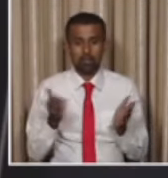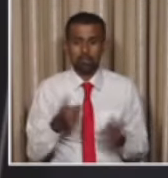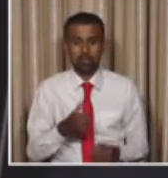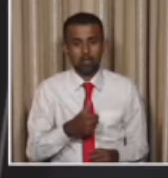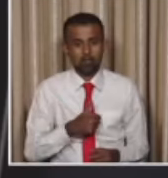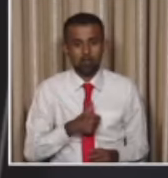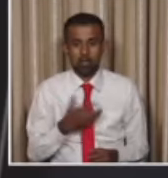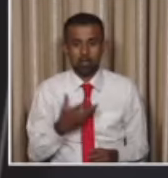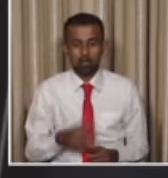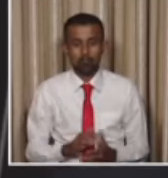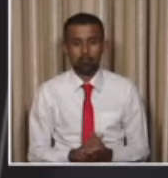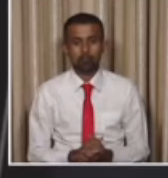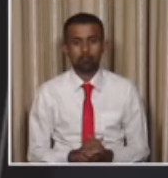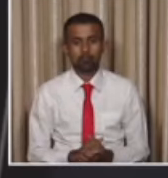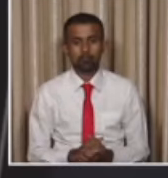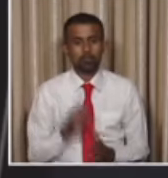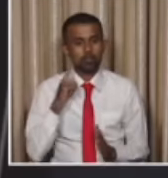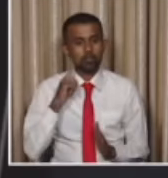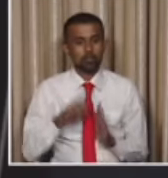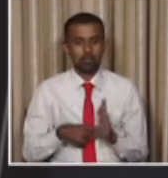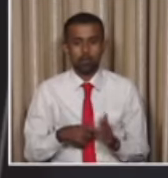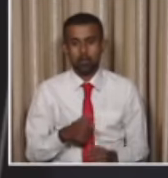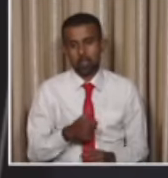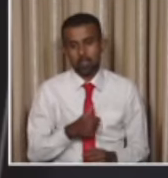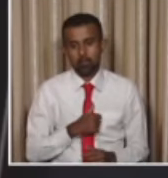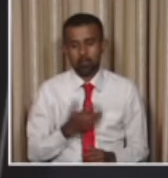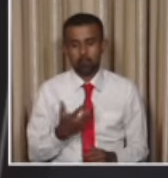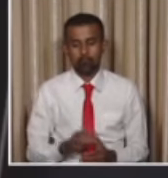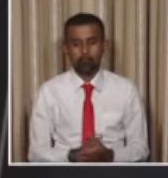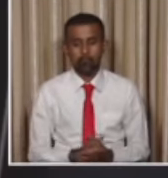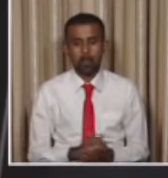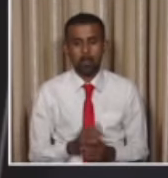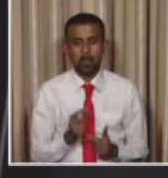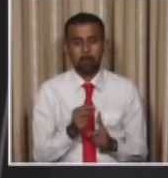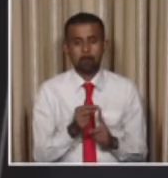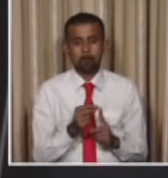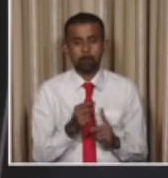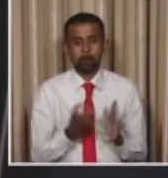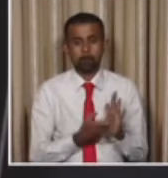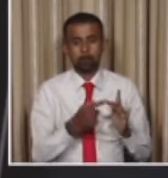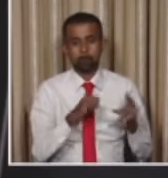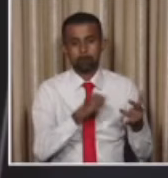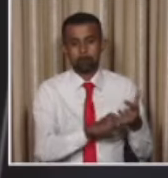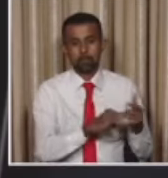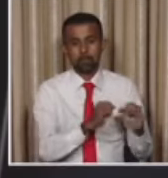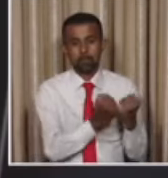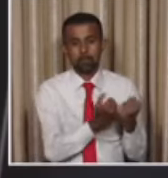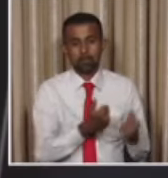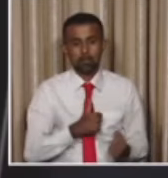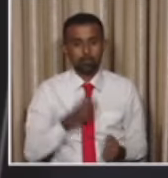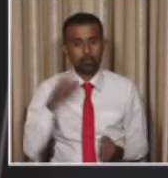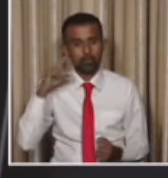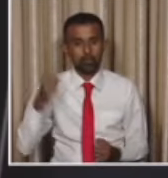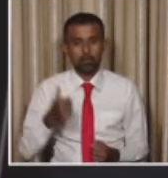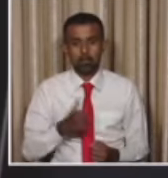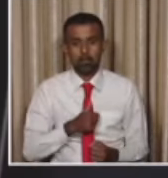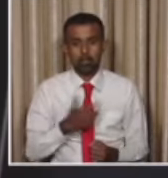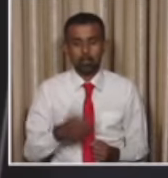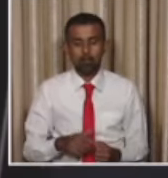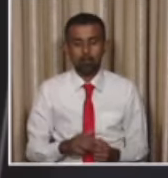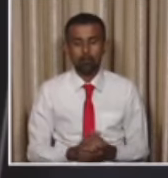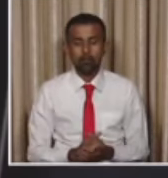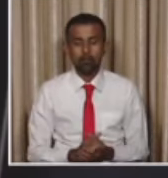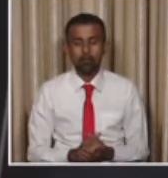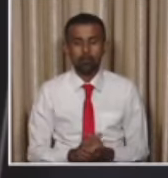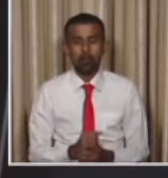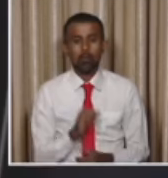තියෙනවා. ජපානය එකඟ වෙලා තියෙනවා. පැරිස් ආධාර කණ්ඩායම එකඟ වෙලා තියෙනවා. චීනය එකඟ වෙලා තියෙනවා. එකඟ වෙලා